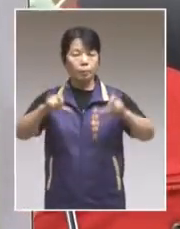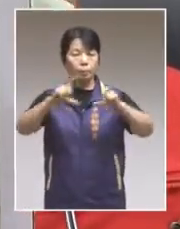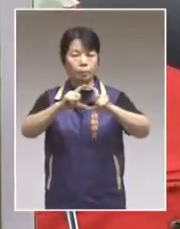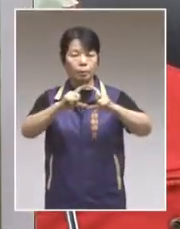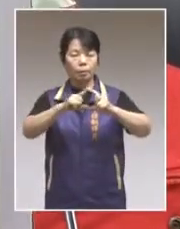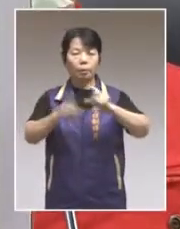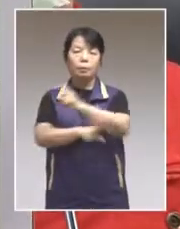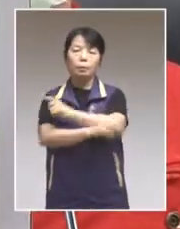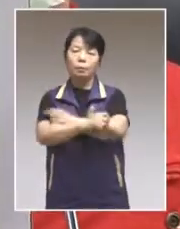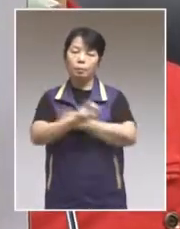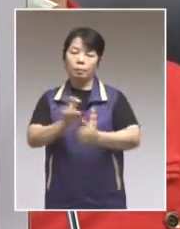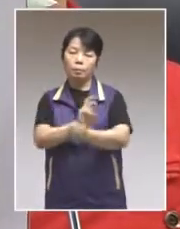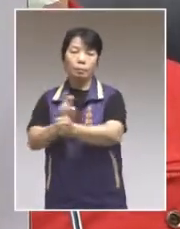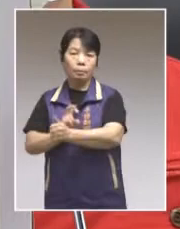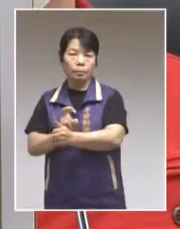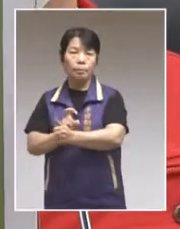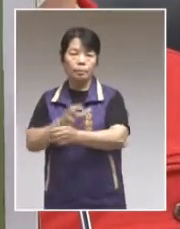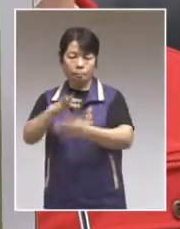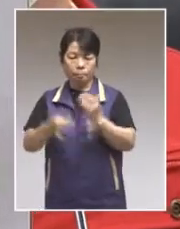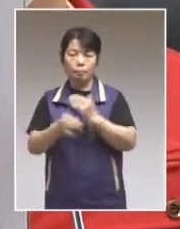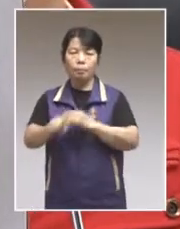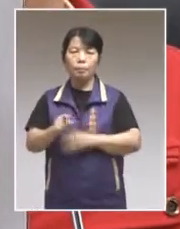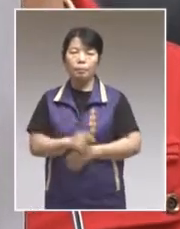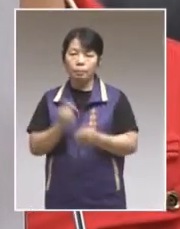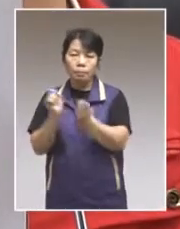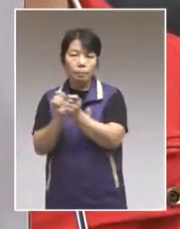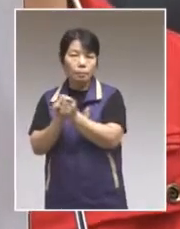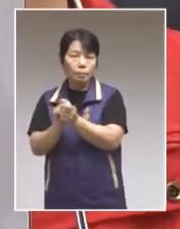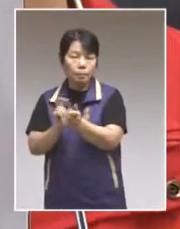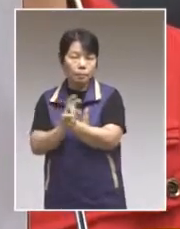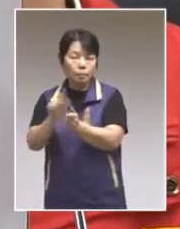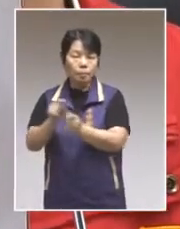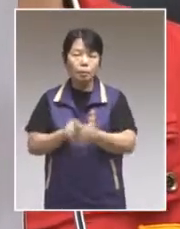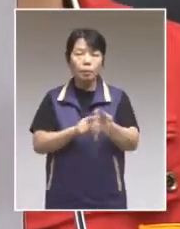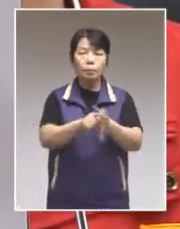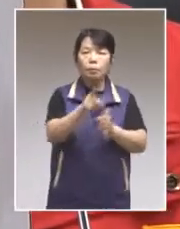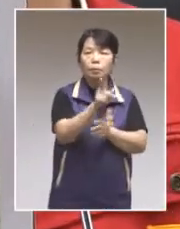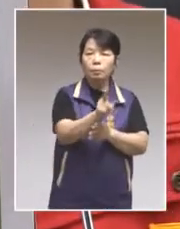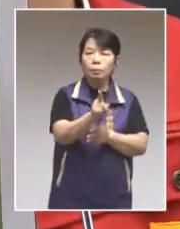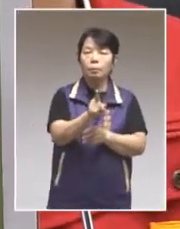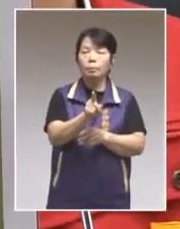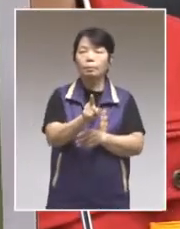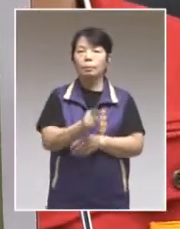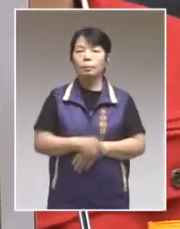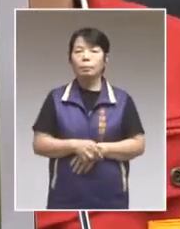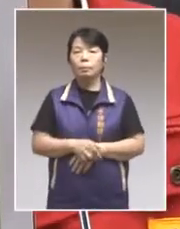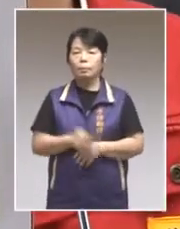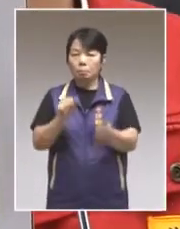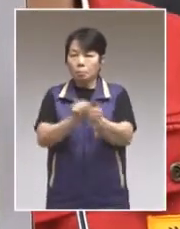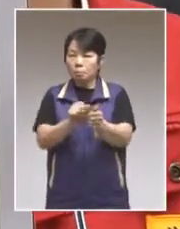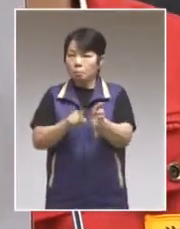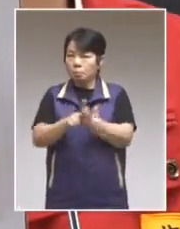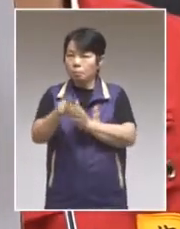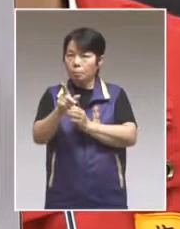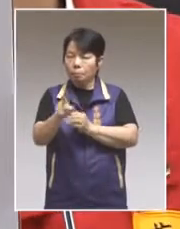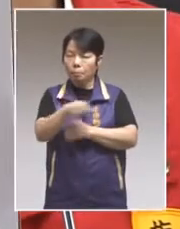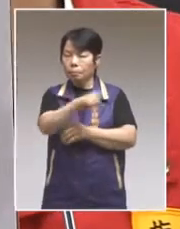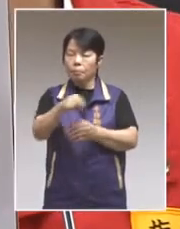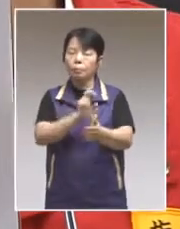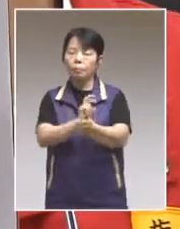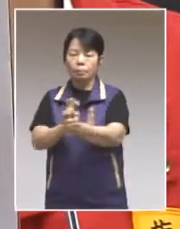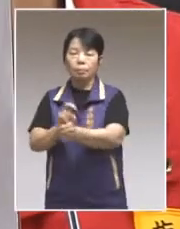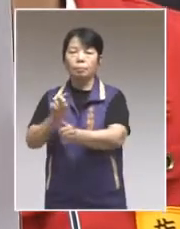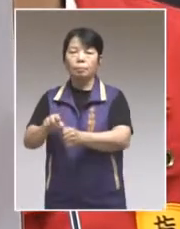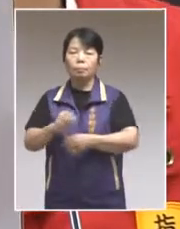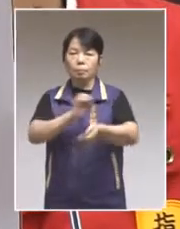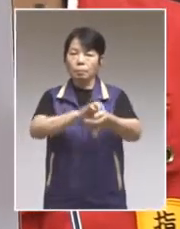护。那进阶的照护就是像我们一些专科啦、次专科啊、等等的照护。那